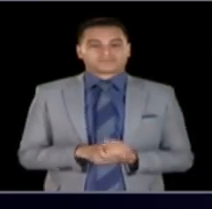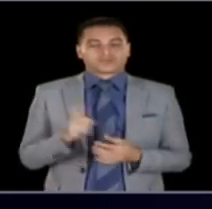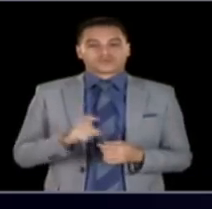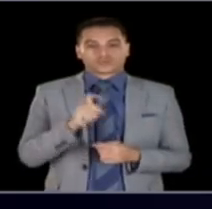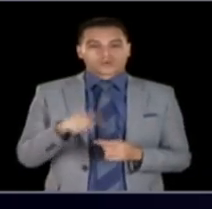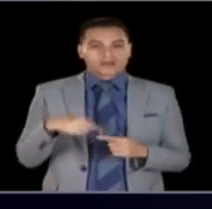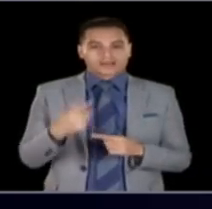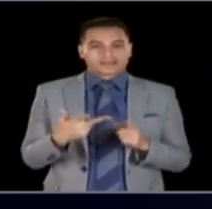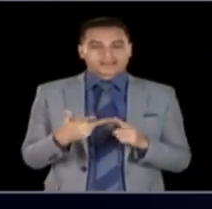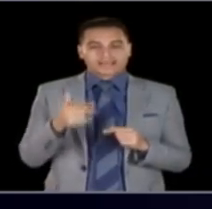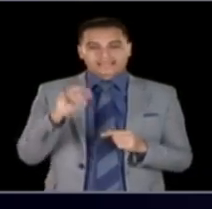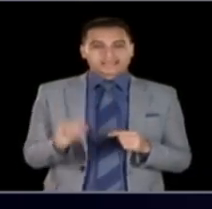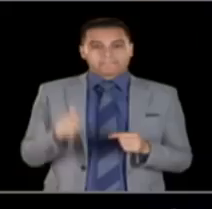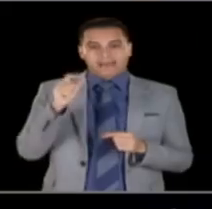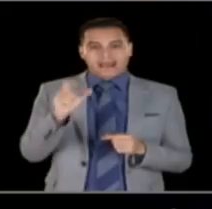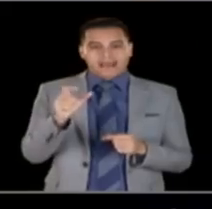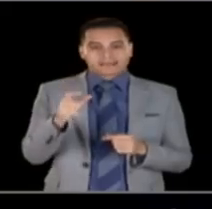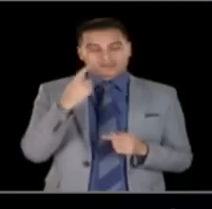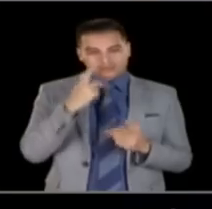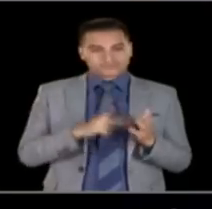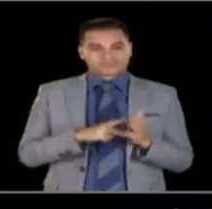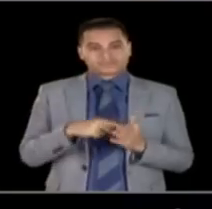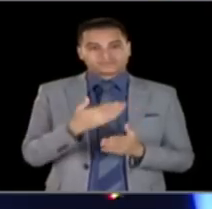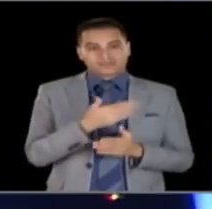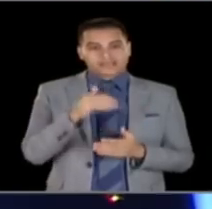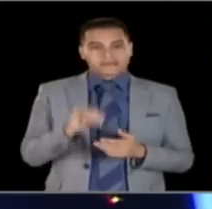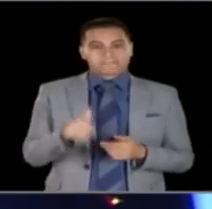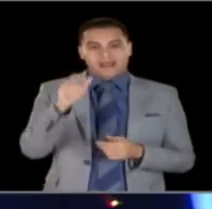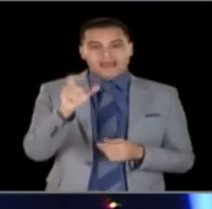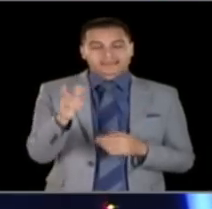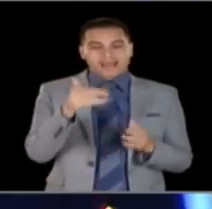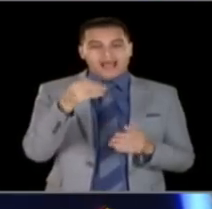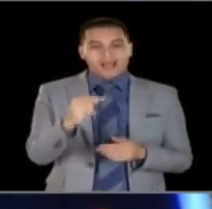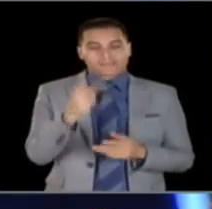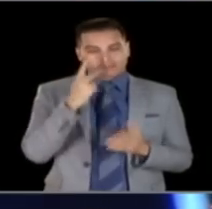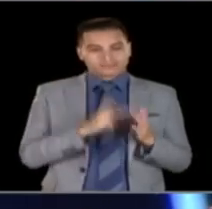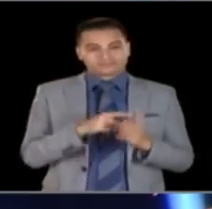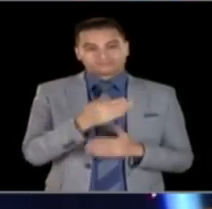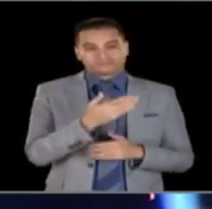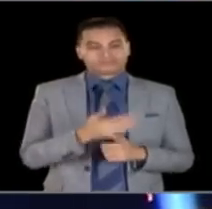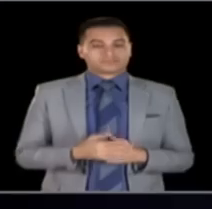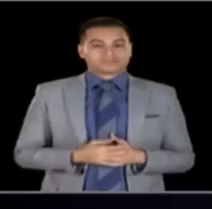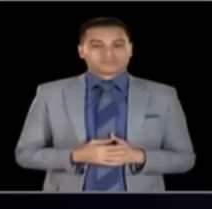السؤال الثالث إيمان، تفضلي يا إيمان. إيمان أحمد،